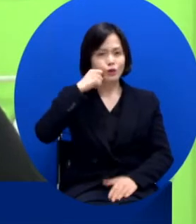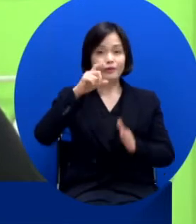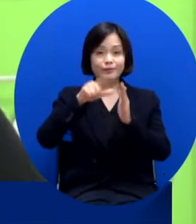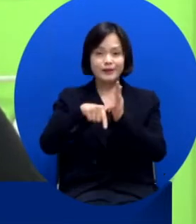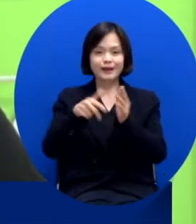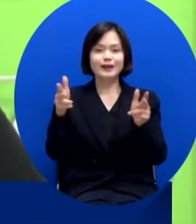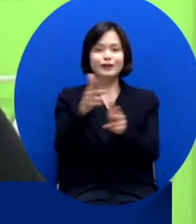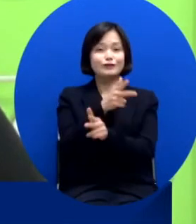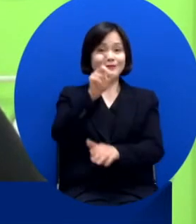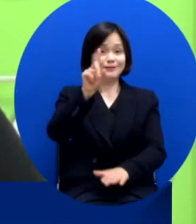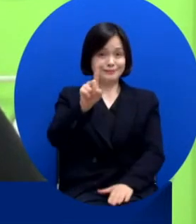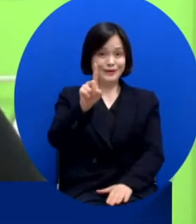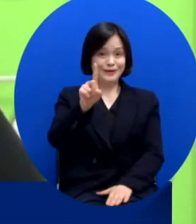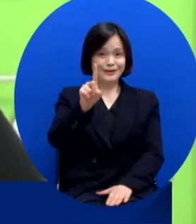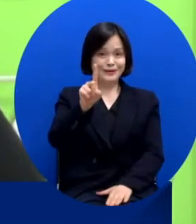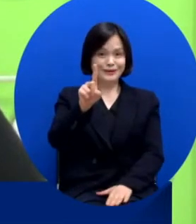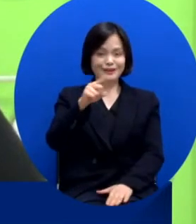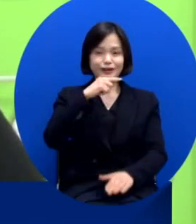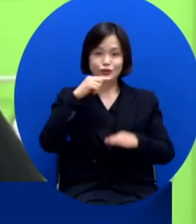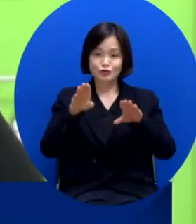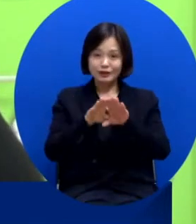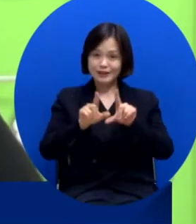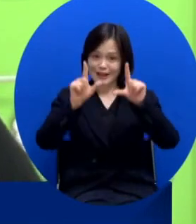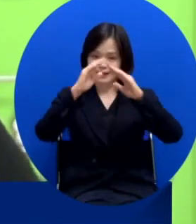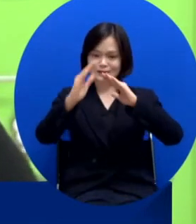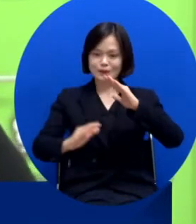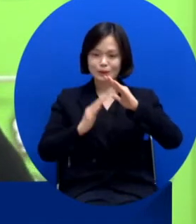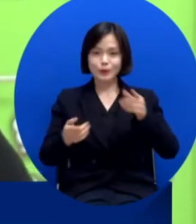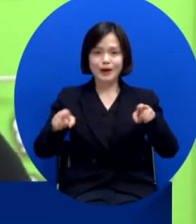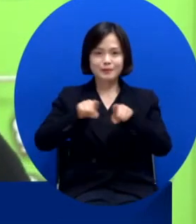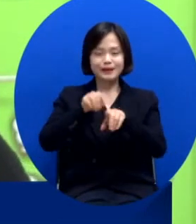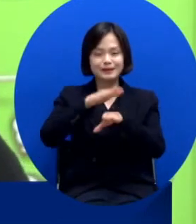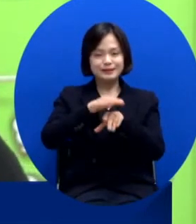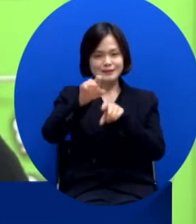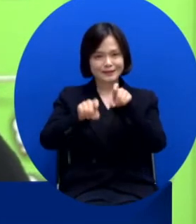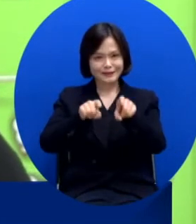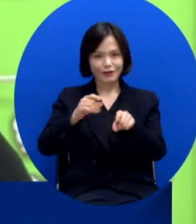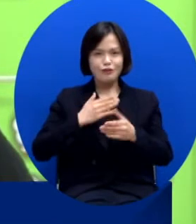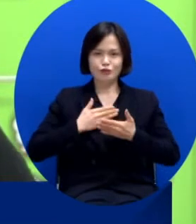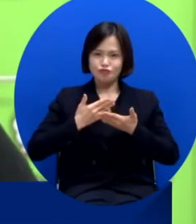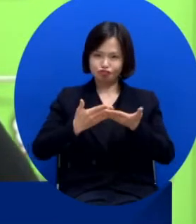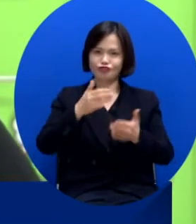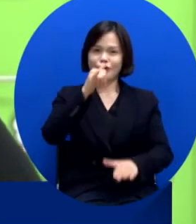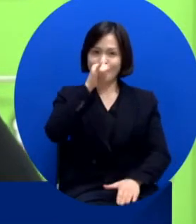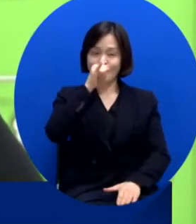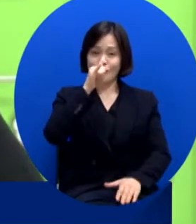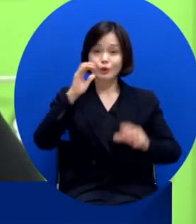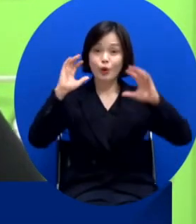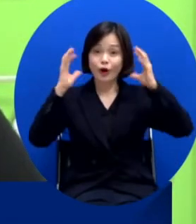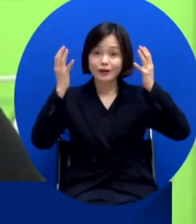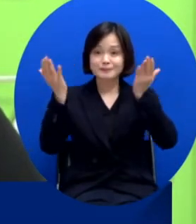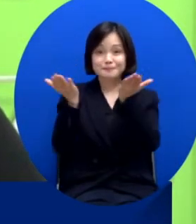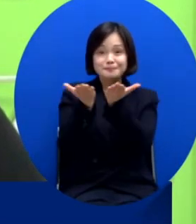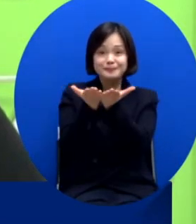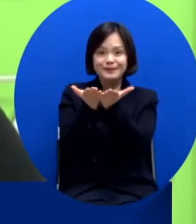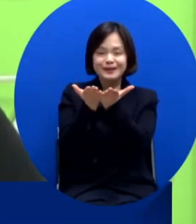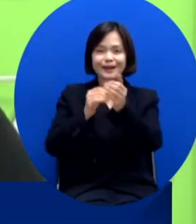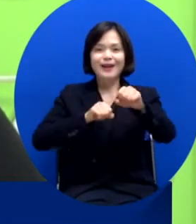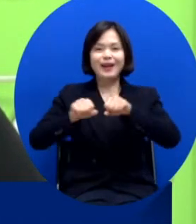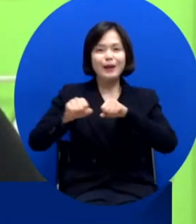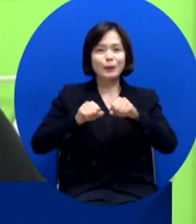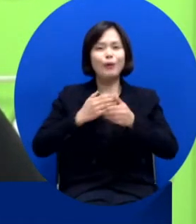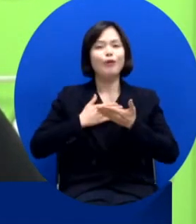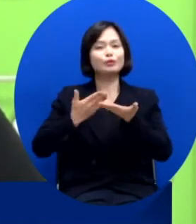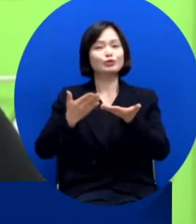단위로 주일에 교우들과 함께 실천할 내용들을 전달을 합니다. 그리고 어린이 탄소 금식의 경우는 아이들